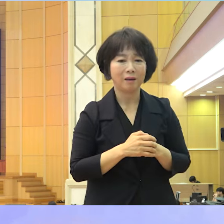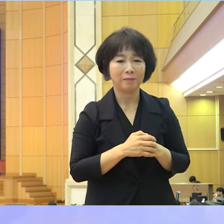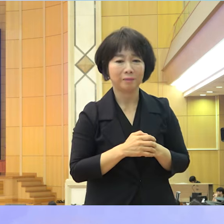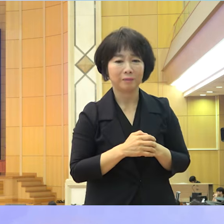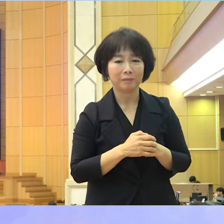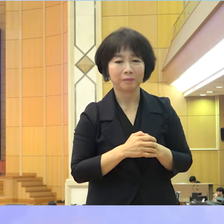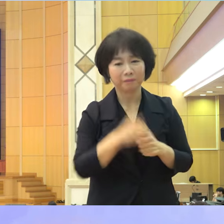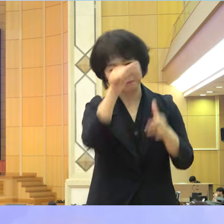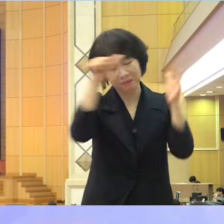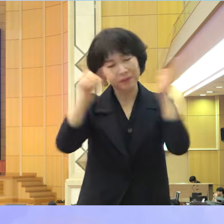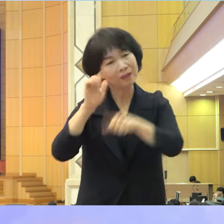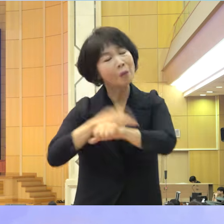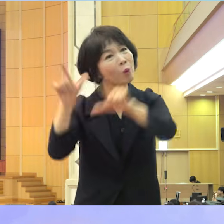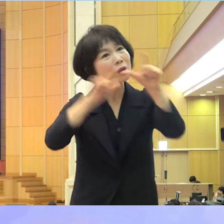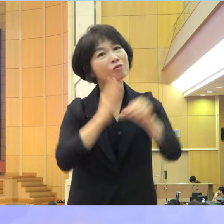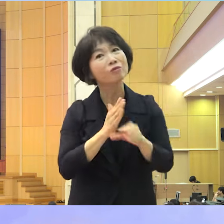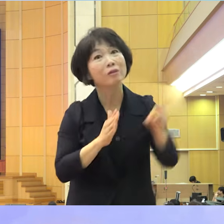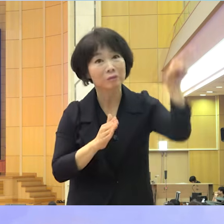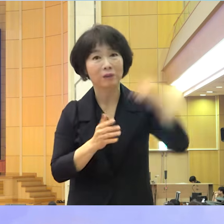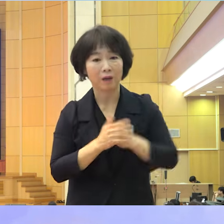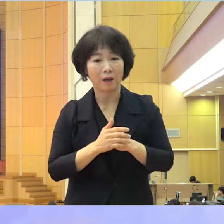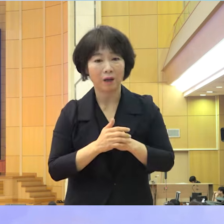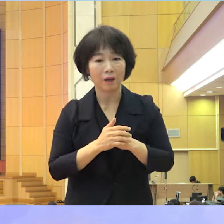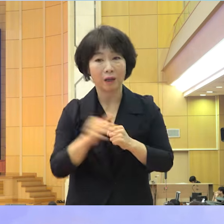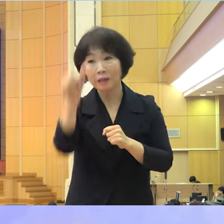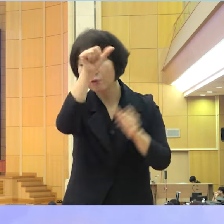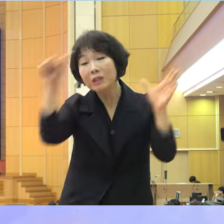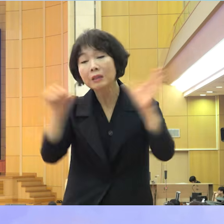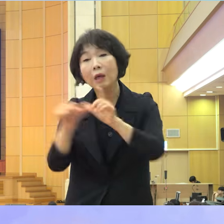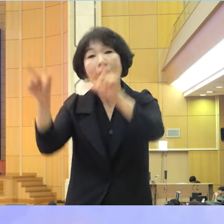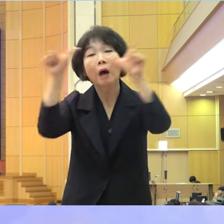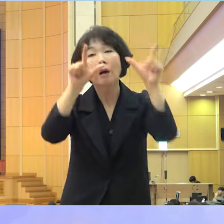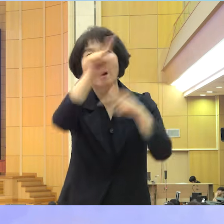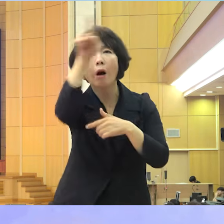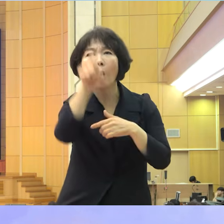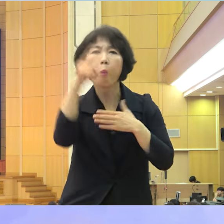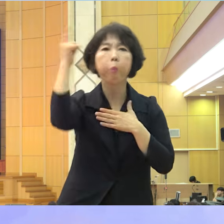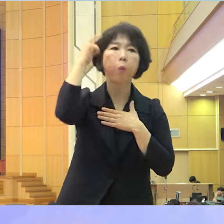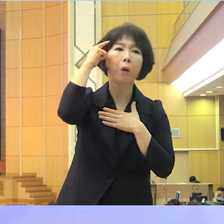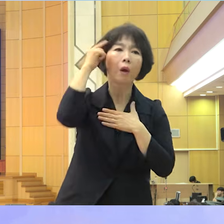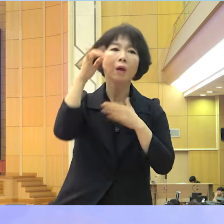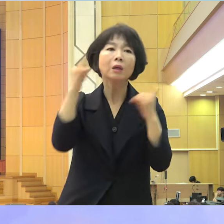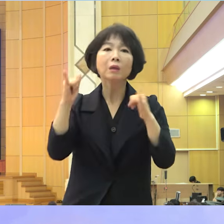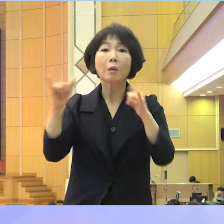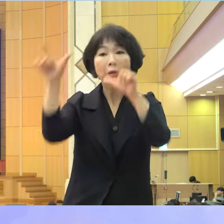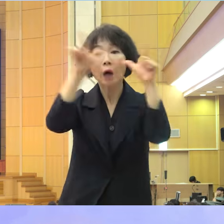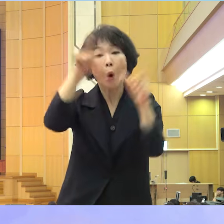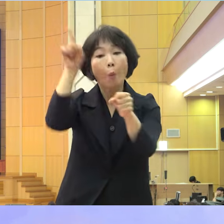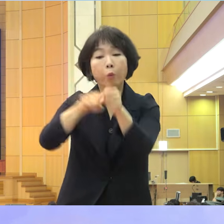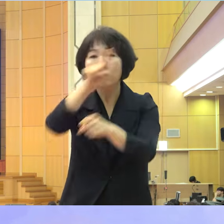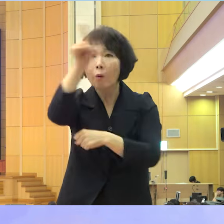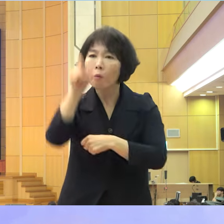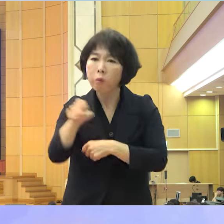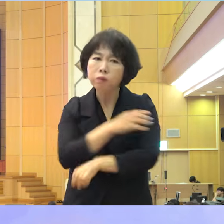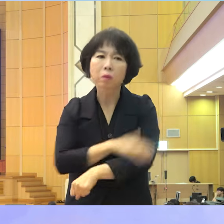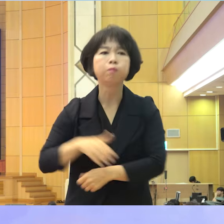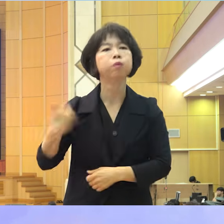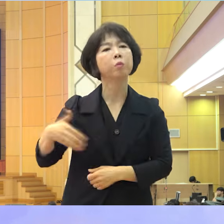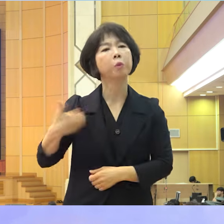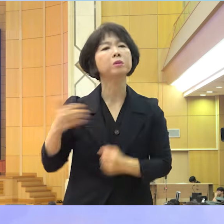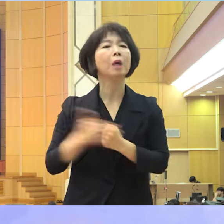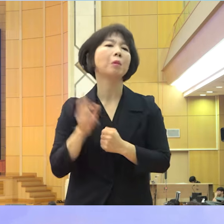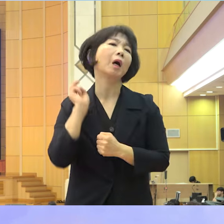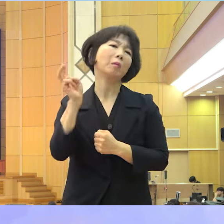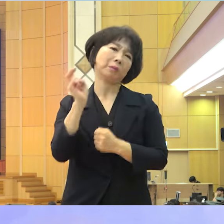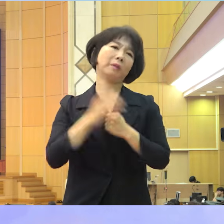인생을 잘못 살고 있는 거예요. 인생이 왜 사는지, 목적이 뭔지 잘 모르는 거야.